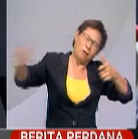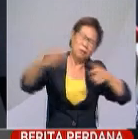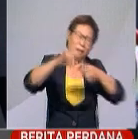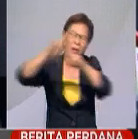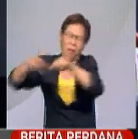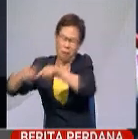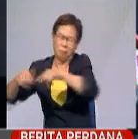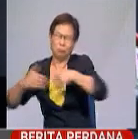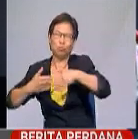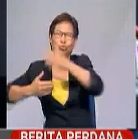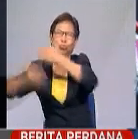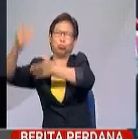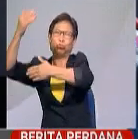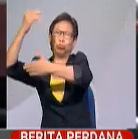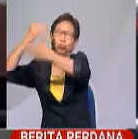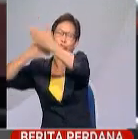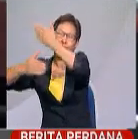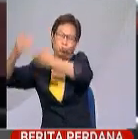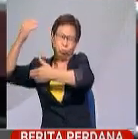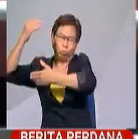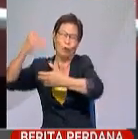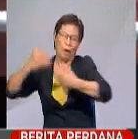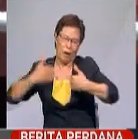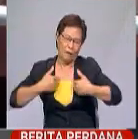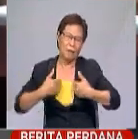sebagainya dan very costly.